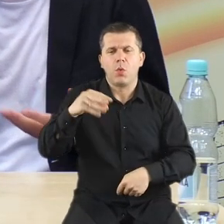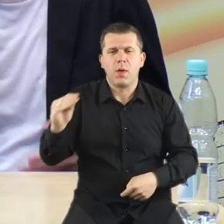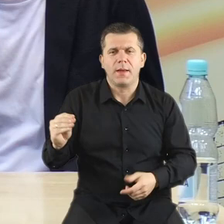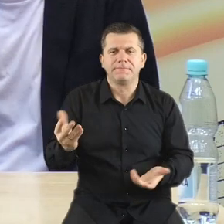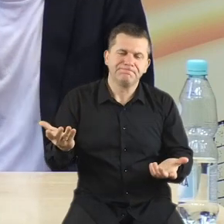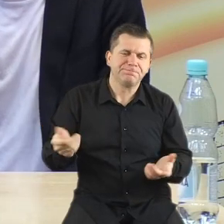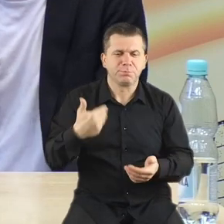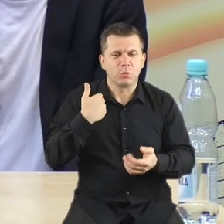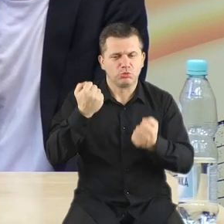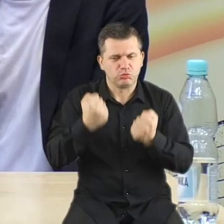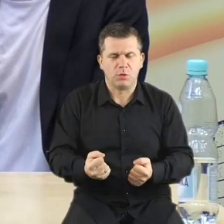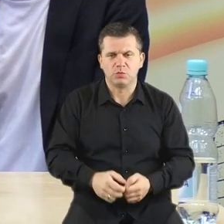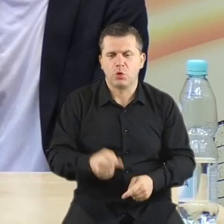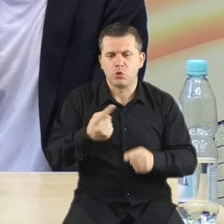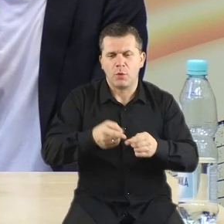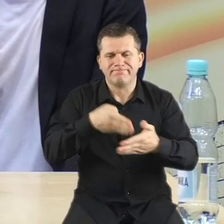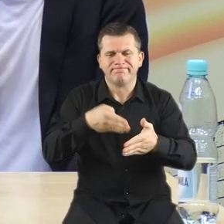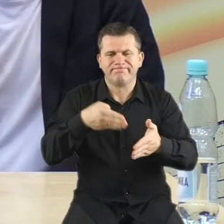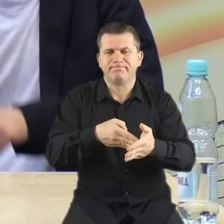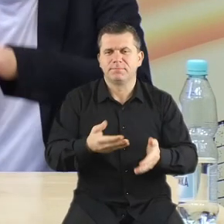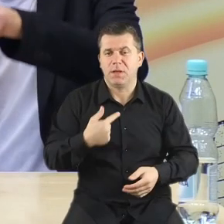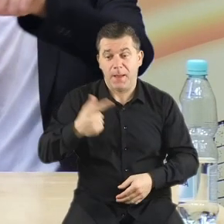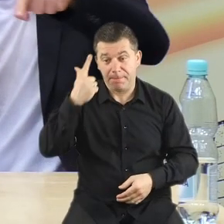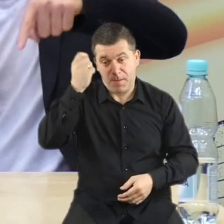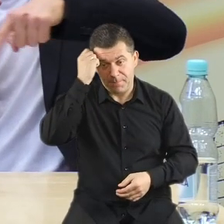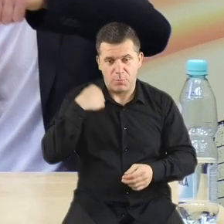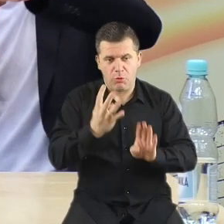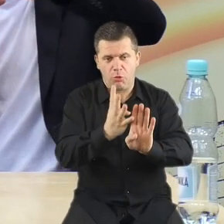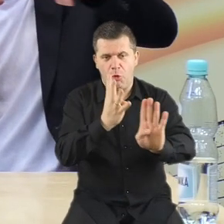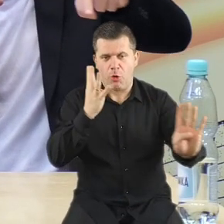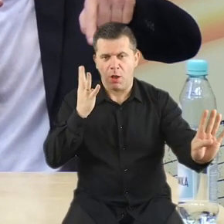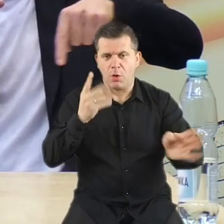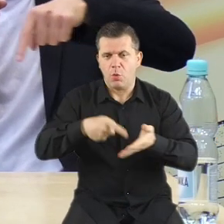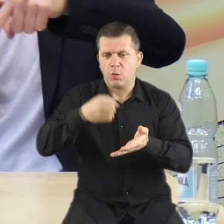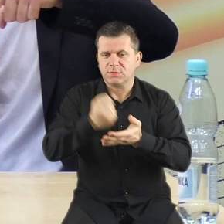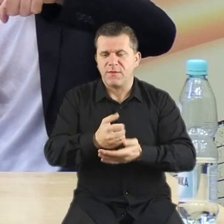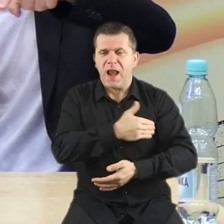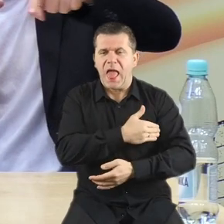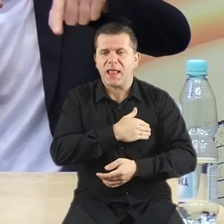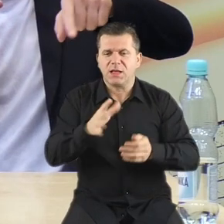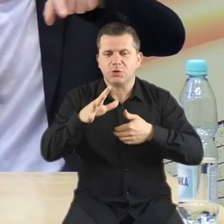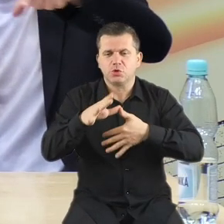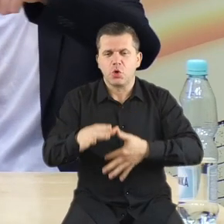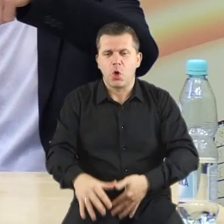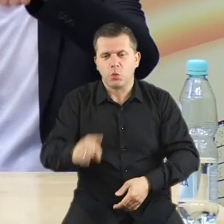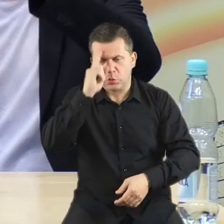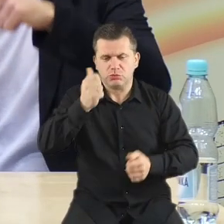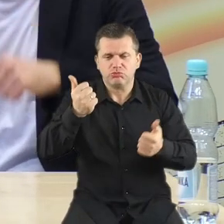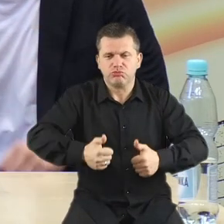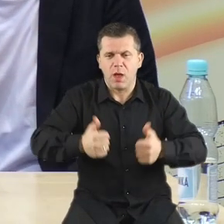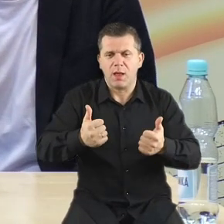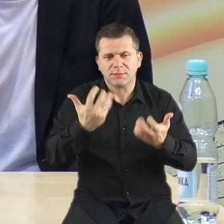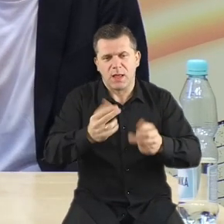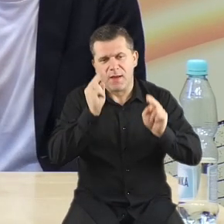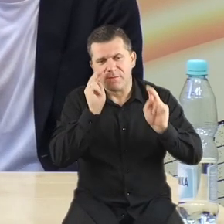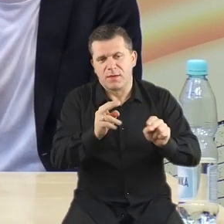no, było dużo przeszkód. I pamiętam nawet takie kolejki, które się ustawiały na klatkach schodowych, ludzie tu już czekali, żeby tylko